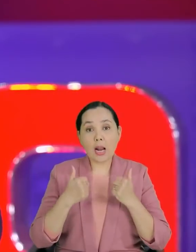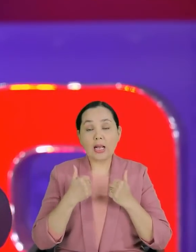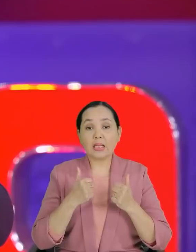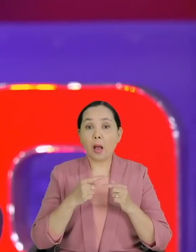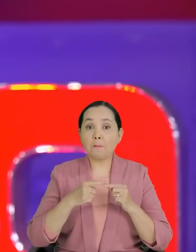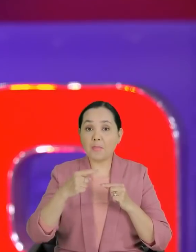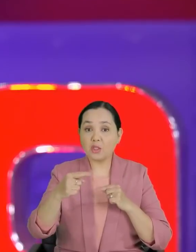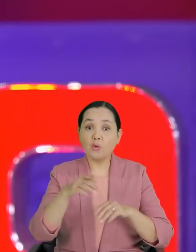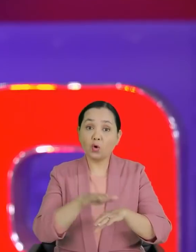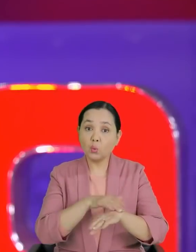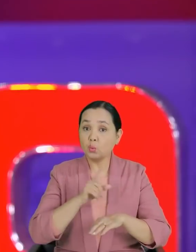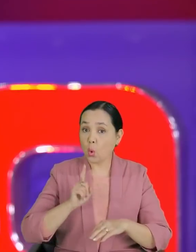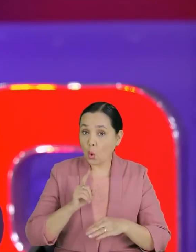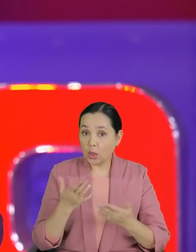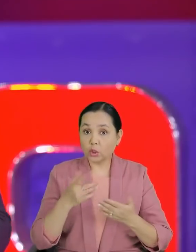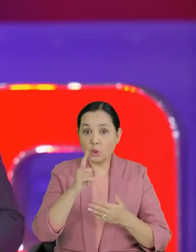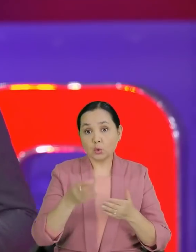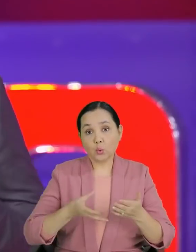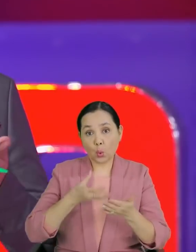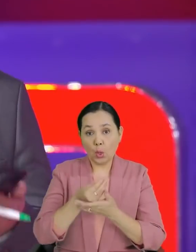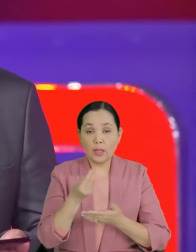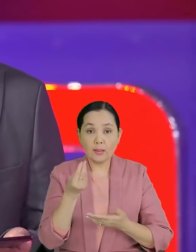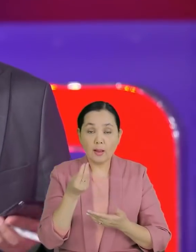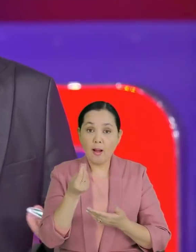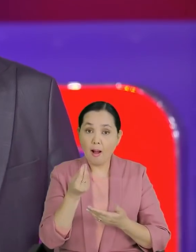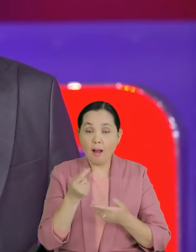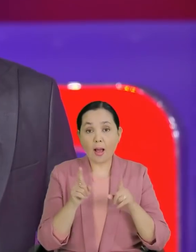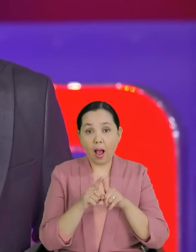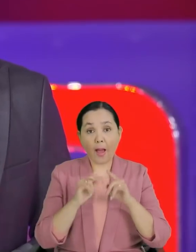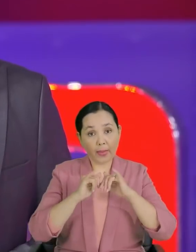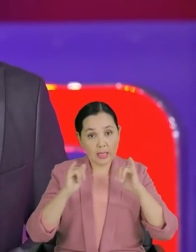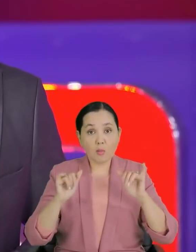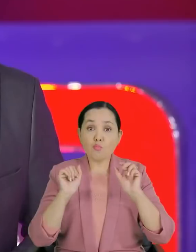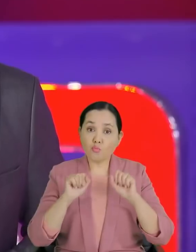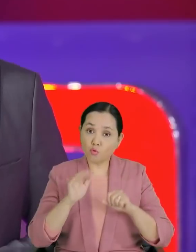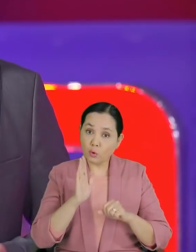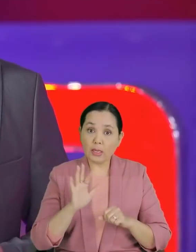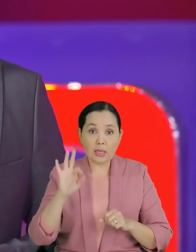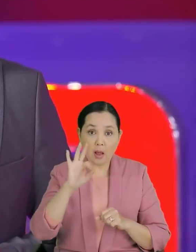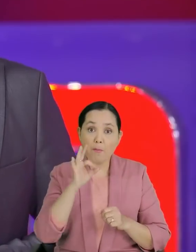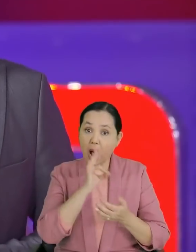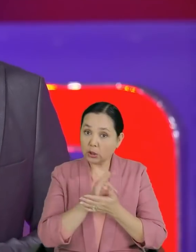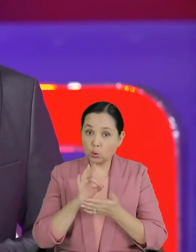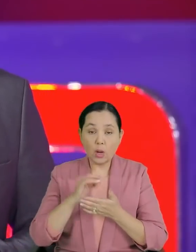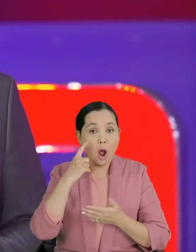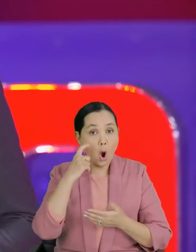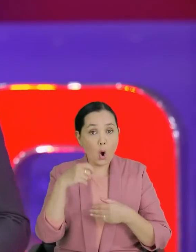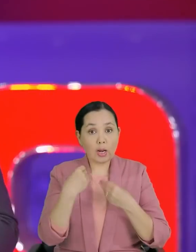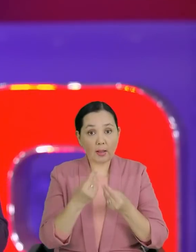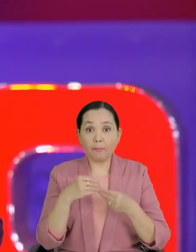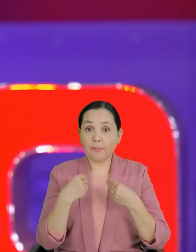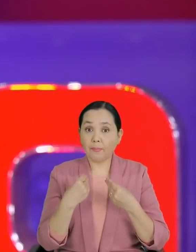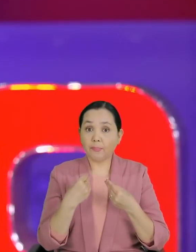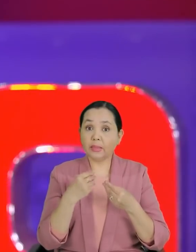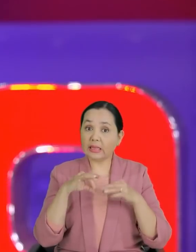harakatlanish masofasi uzoqlashgani sari siz to'laydigan haq ham kattalashishi mumkin ekanligi haqida mas'ullar ogohlantirishlar